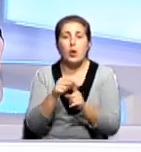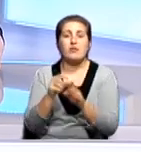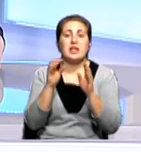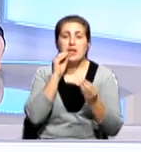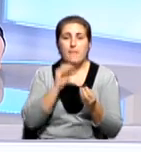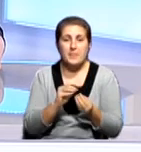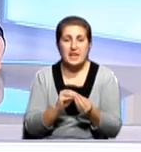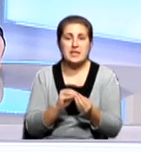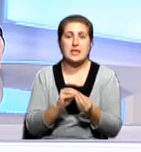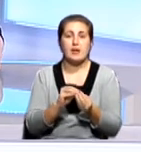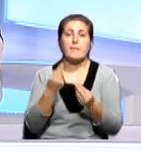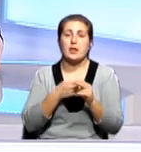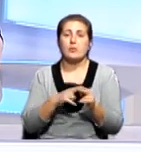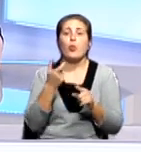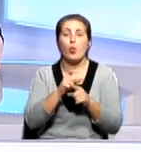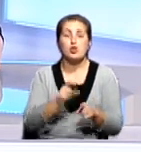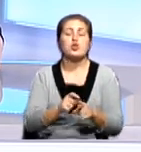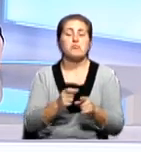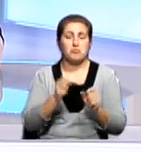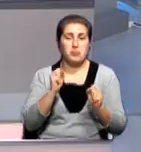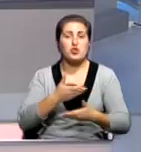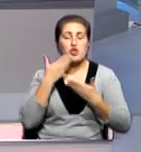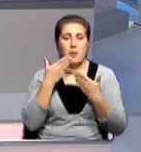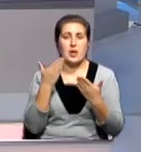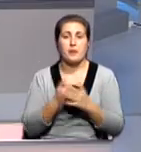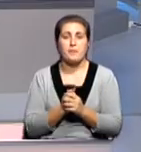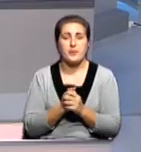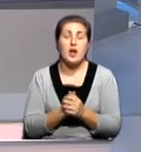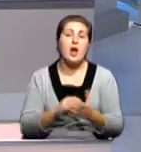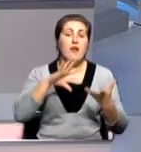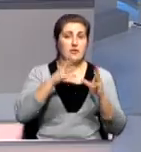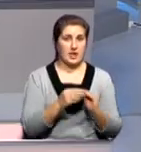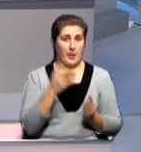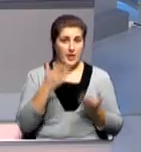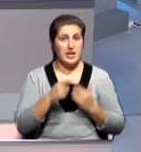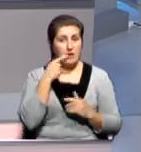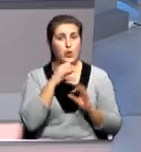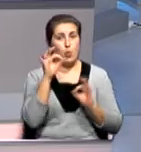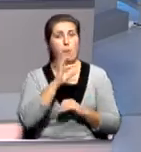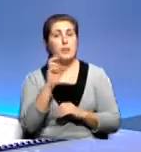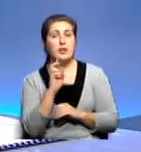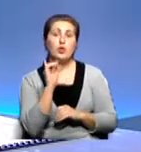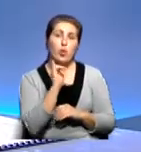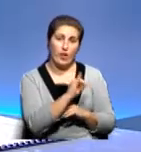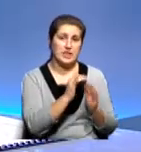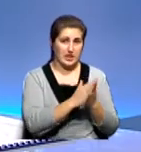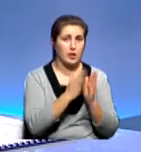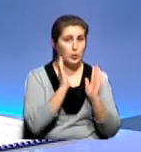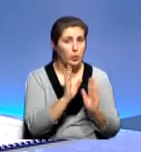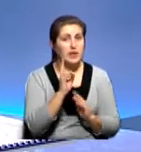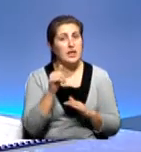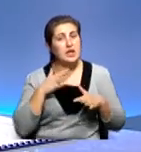месте поэтому очень читабельно в целом если говорить уже о библиотеке у вас книги только на